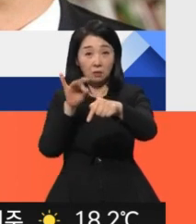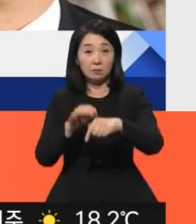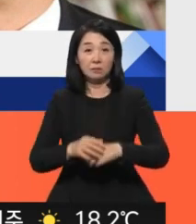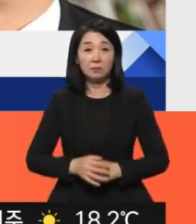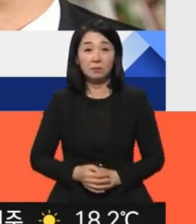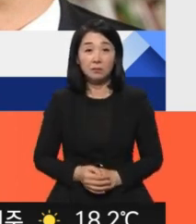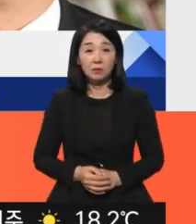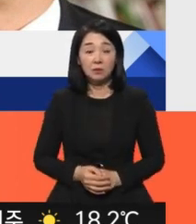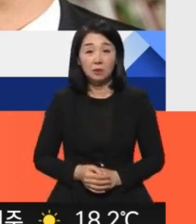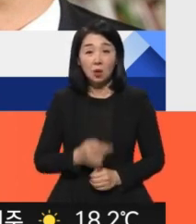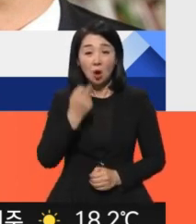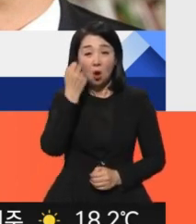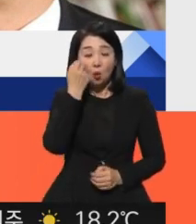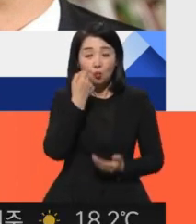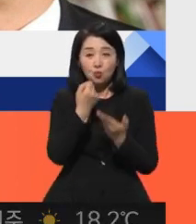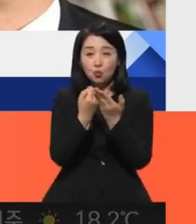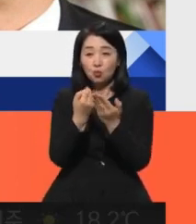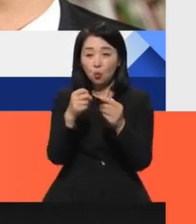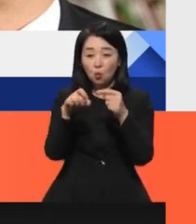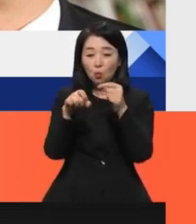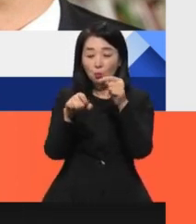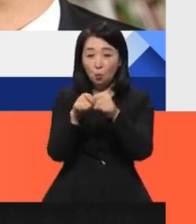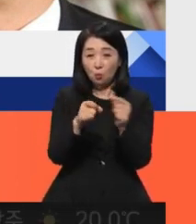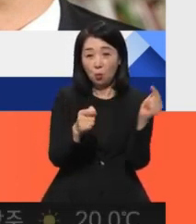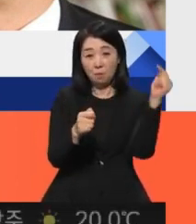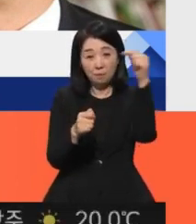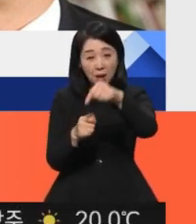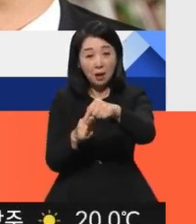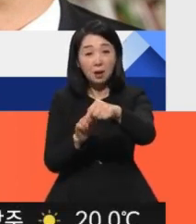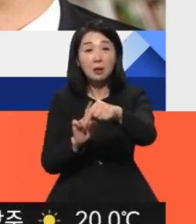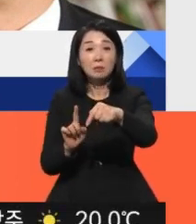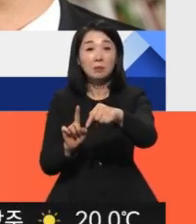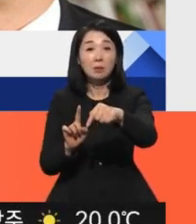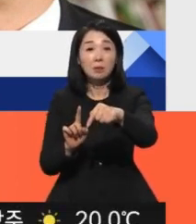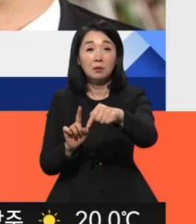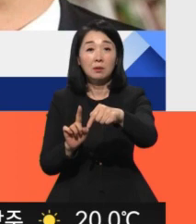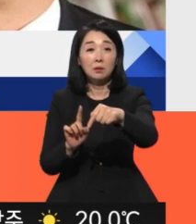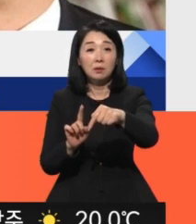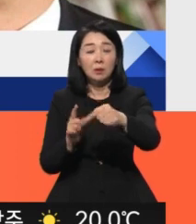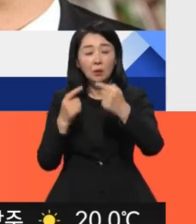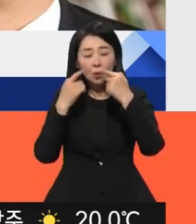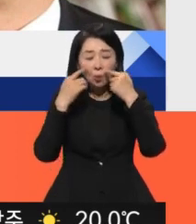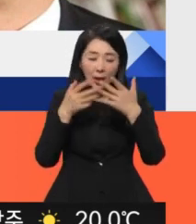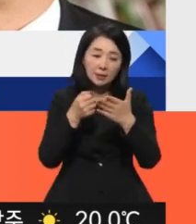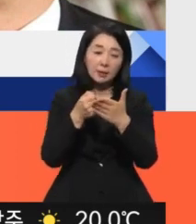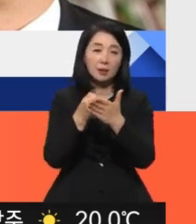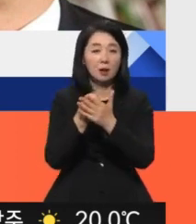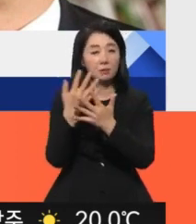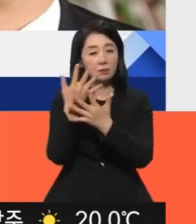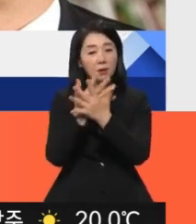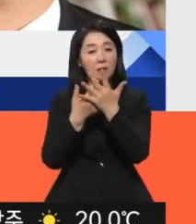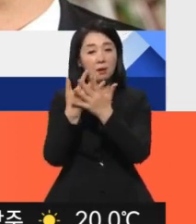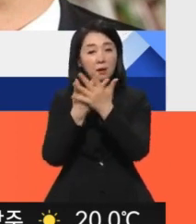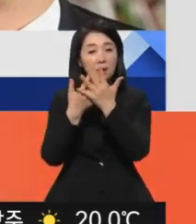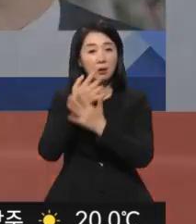네. 울릉도를 겨냥했다고 봐야 됩니까? 그 부분은 정확하게 판단하기는 좀 어렵습니다. 왜냐하면